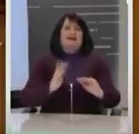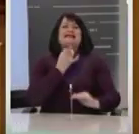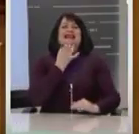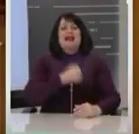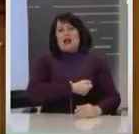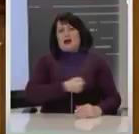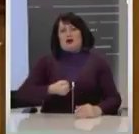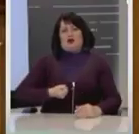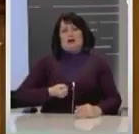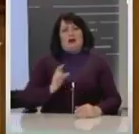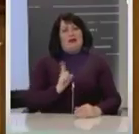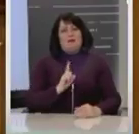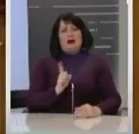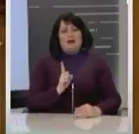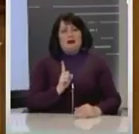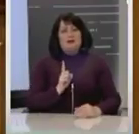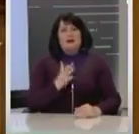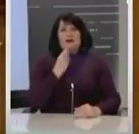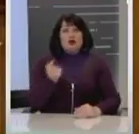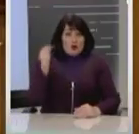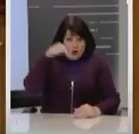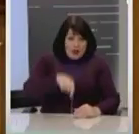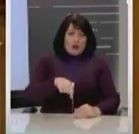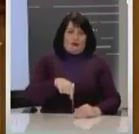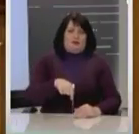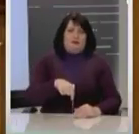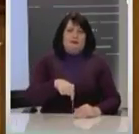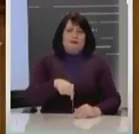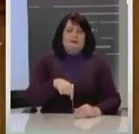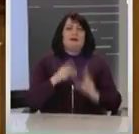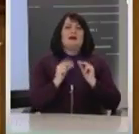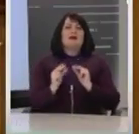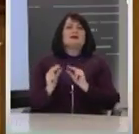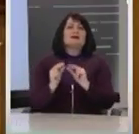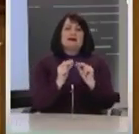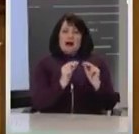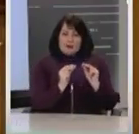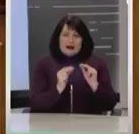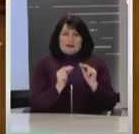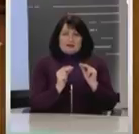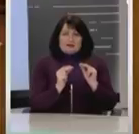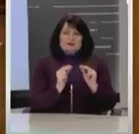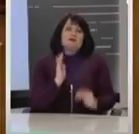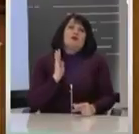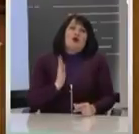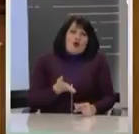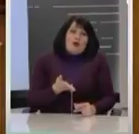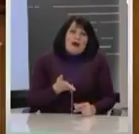λιτότητας, βρισκόμαστε σήμερα εδώ να συζητάμε την